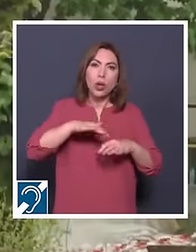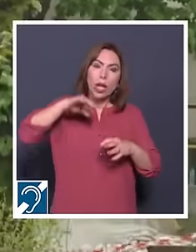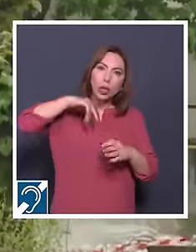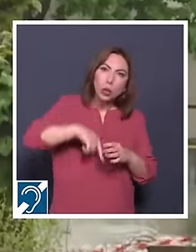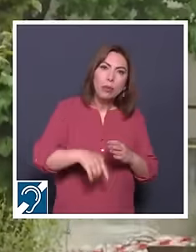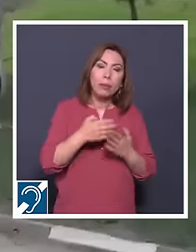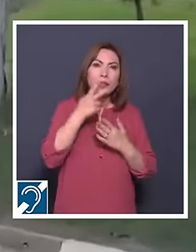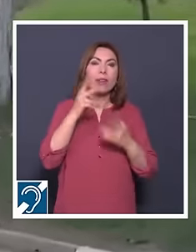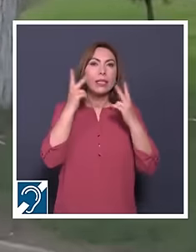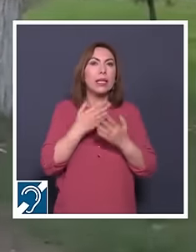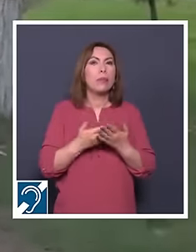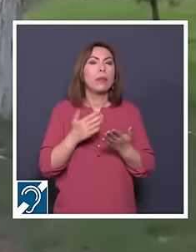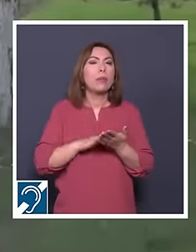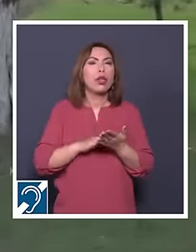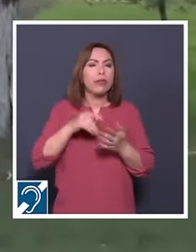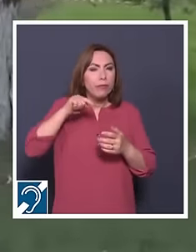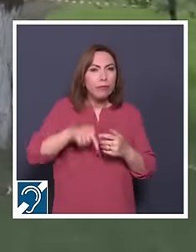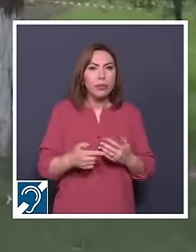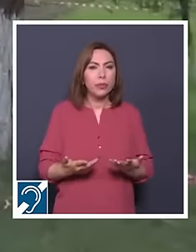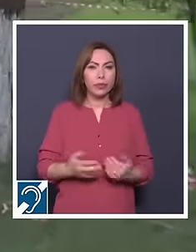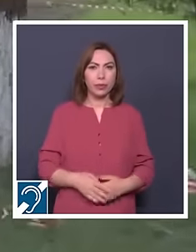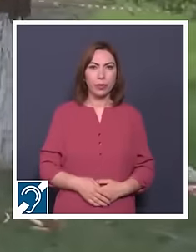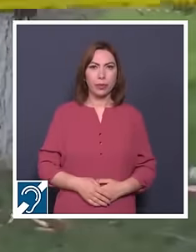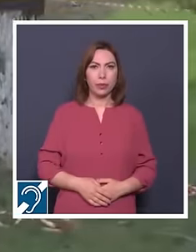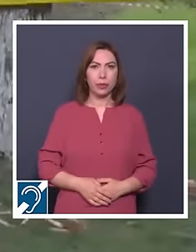care sunt motivele tasării.